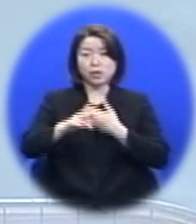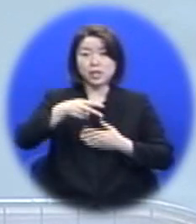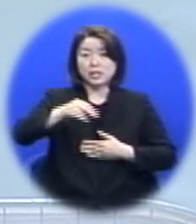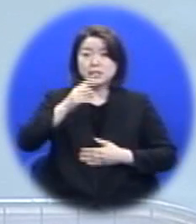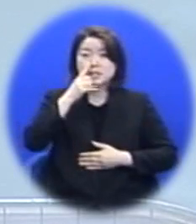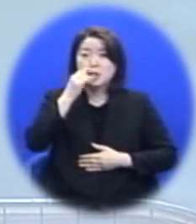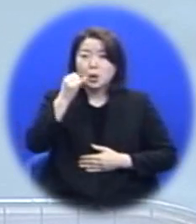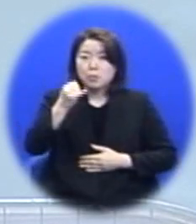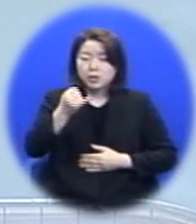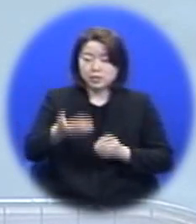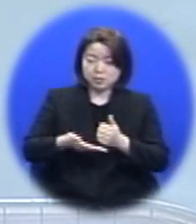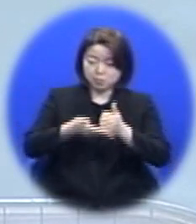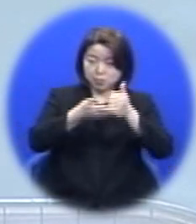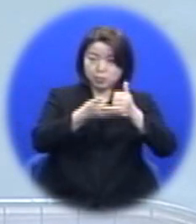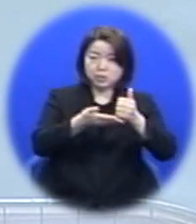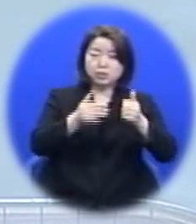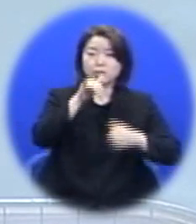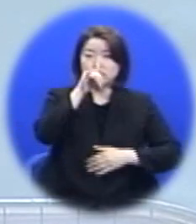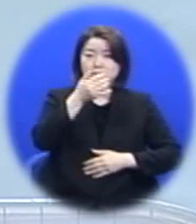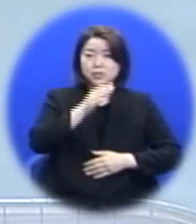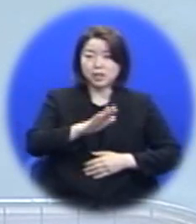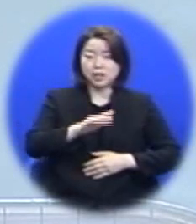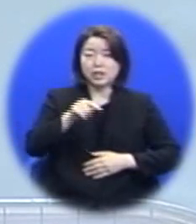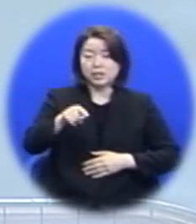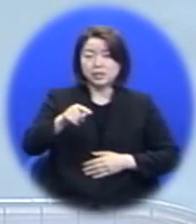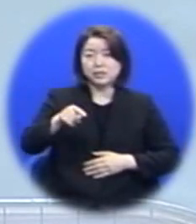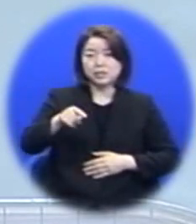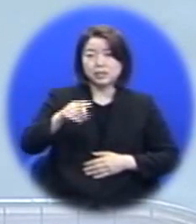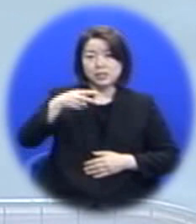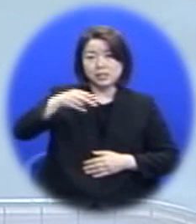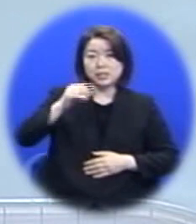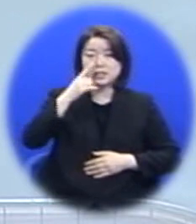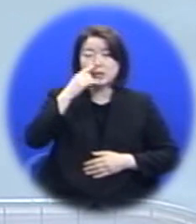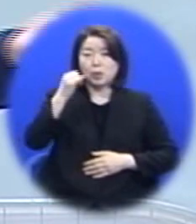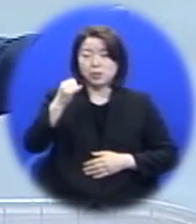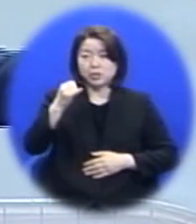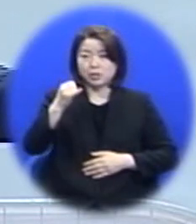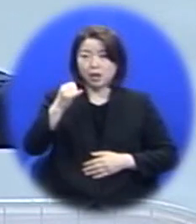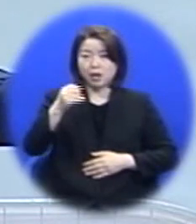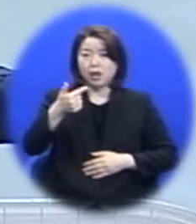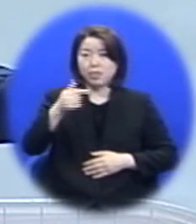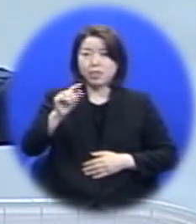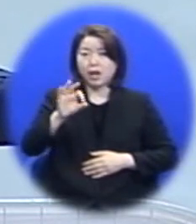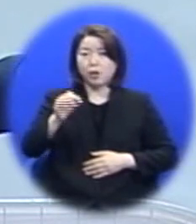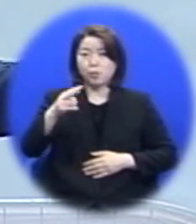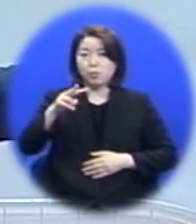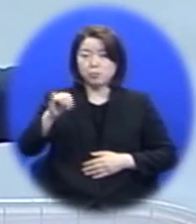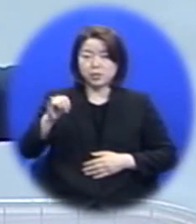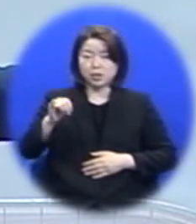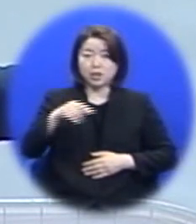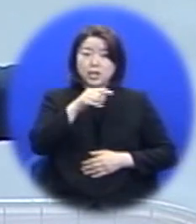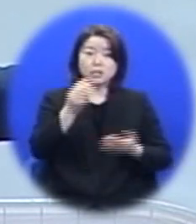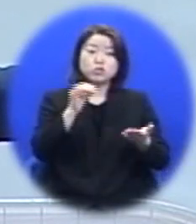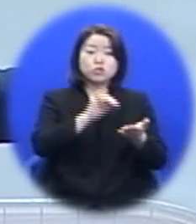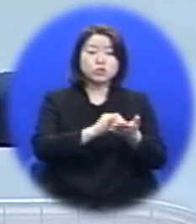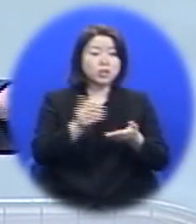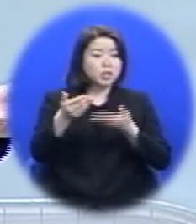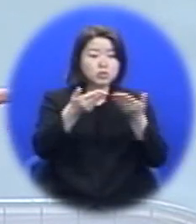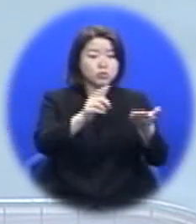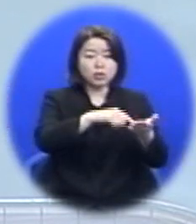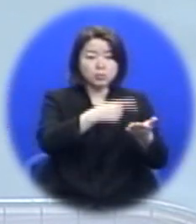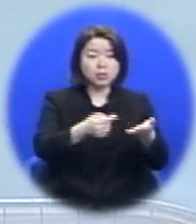모셨는데 그 시어머니 나오미가 룻에게 뭐 갚아준 거 뭐 있어요? 아무것도 줄 수 있는 게